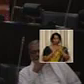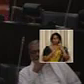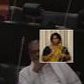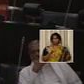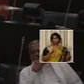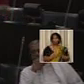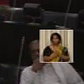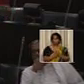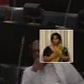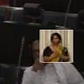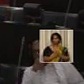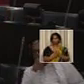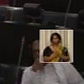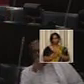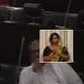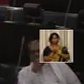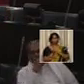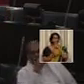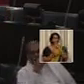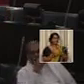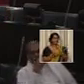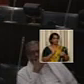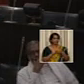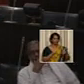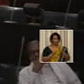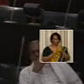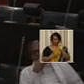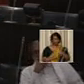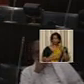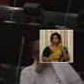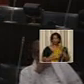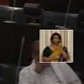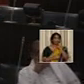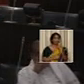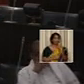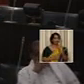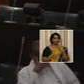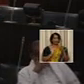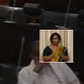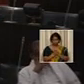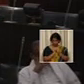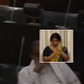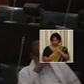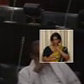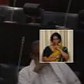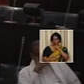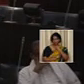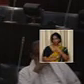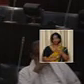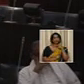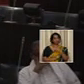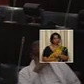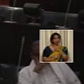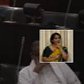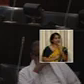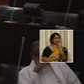ඒකාබද්ධව මනුස්සයන් නැමැති දායක විශ්‍රාම වැටුප්‍රමේ වර්තමානයේ ක්‍රියාත්මක කරනවා විශ්‍රාම වැටුපක් ක්‍රියාත්මක කරනවාද කියලා ඔබතුමා අහන්නේ ඒක මෙම